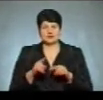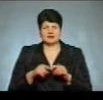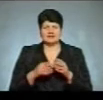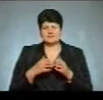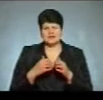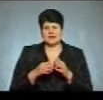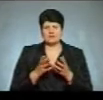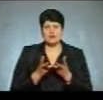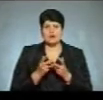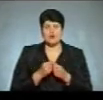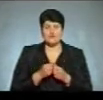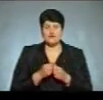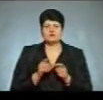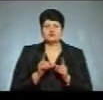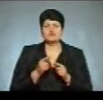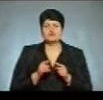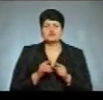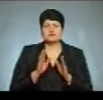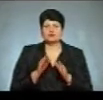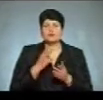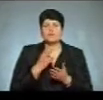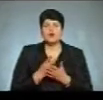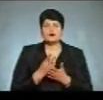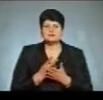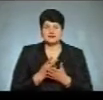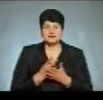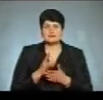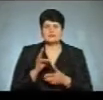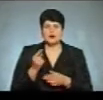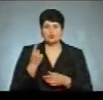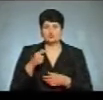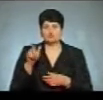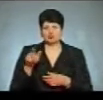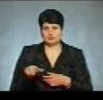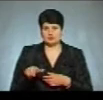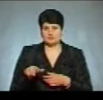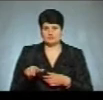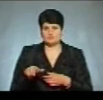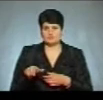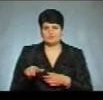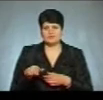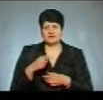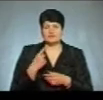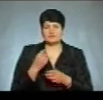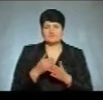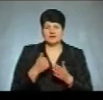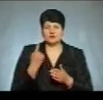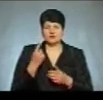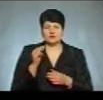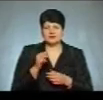середньому ми порахували, що це буде показник на одну людину від